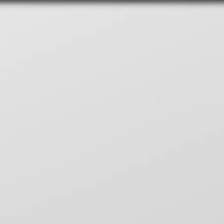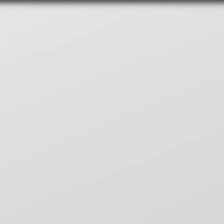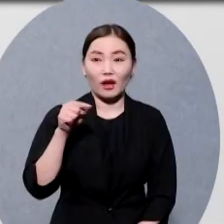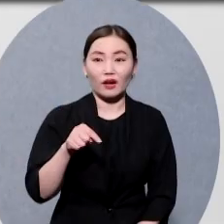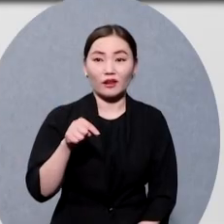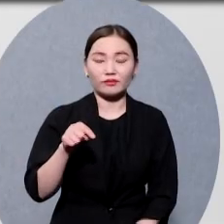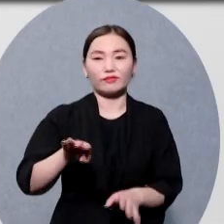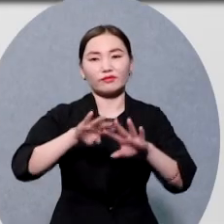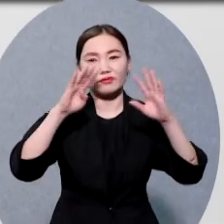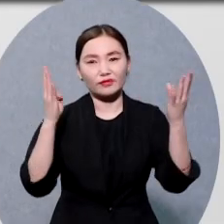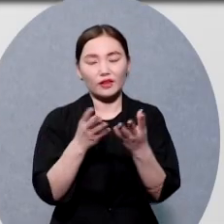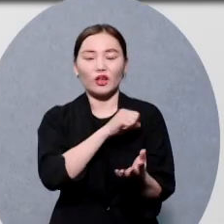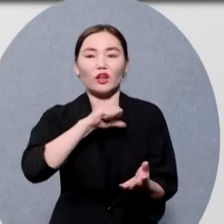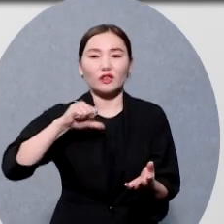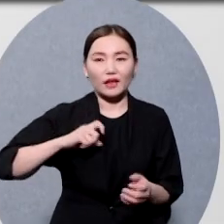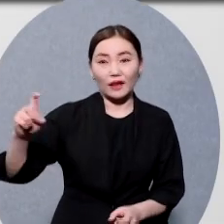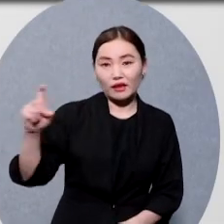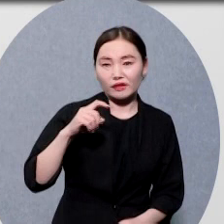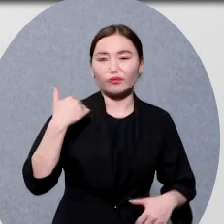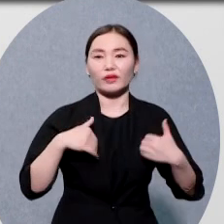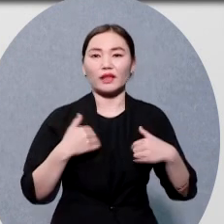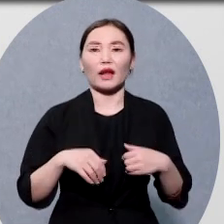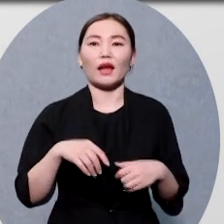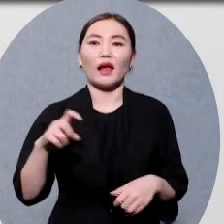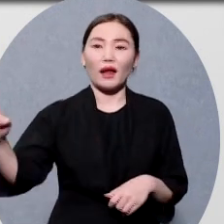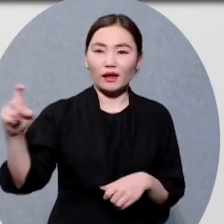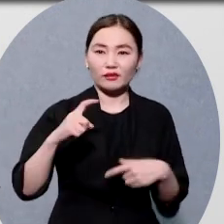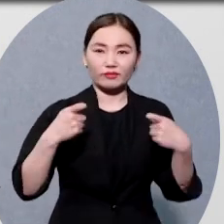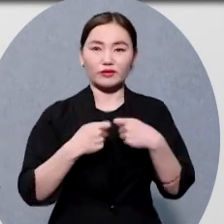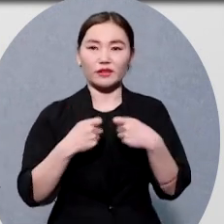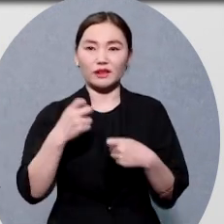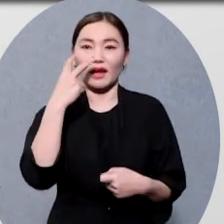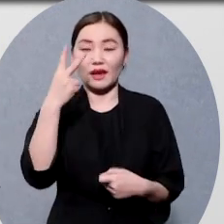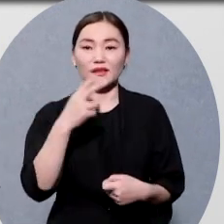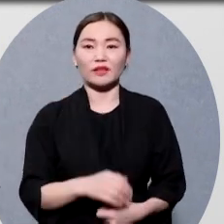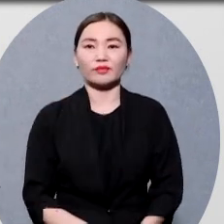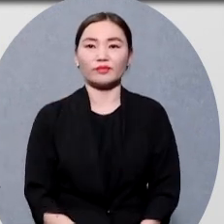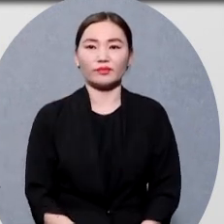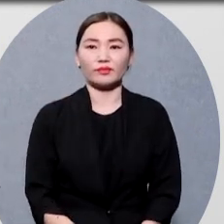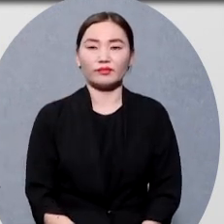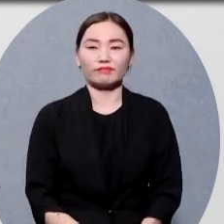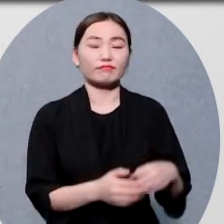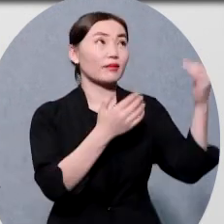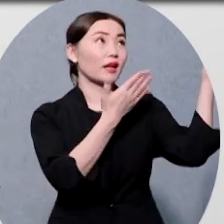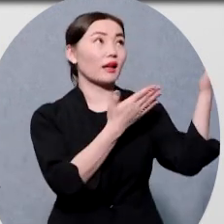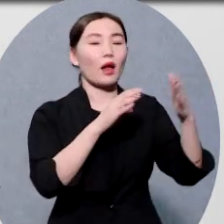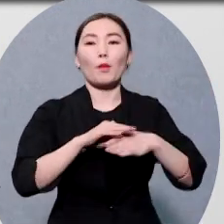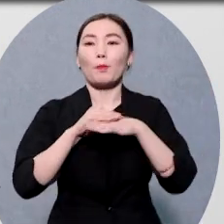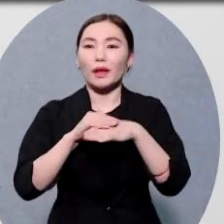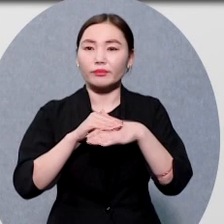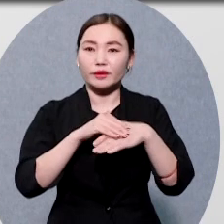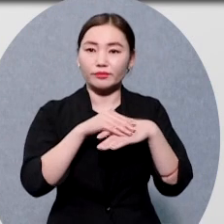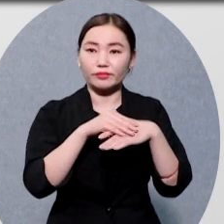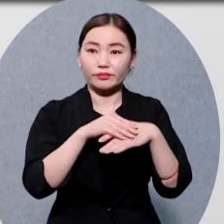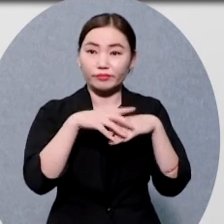За одоо бүгдээрээ өөртөө хариултыг багшаахаа хариулттай тусгалгаж харъя. За ингээд дээрх баримтаас их сурвалжаас харахад Монгол